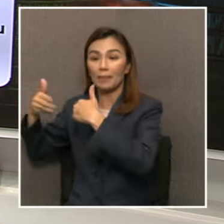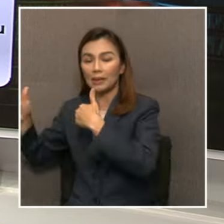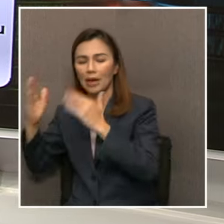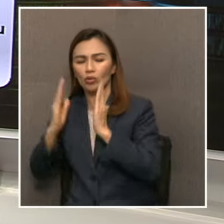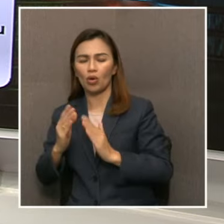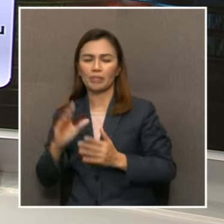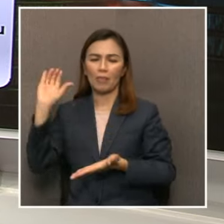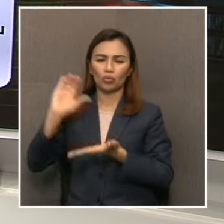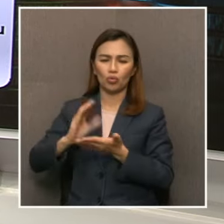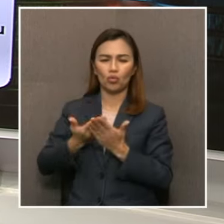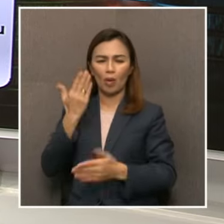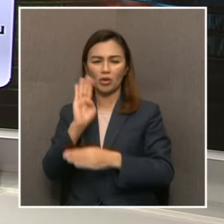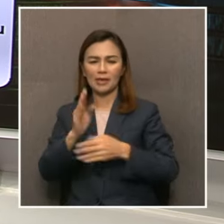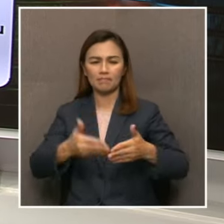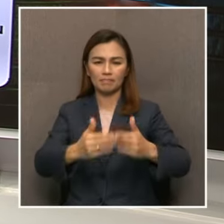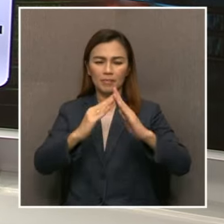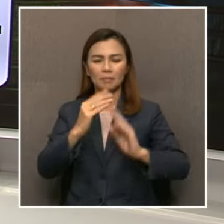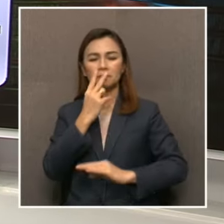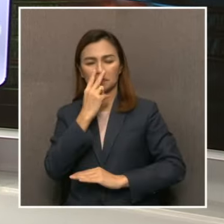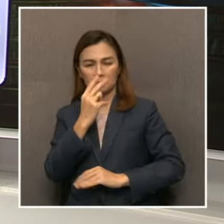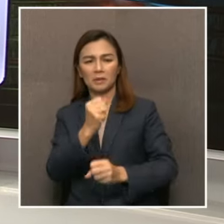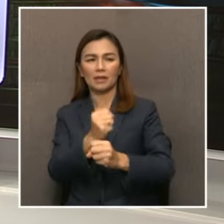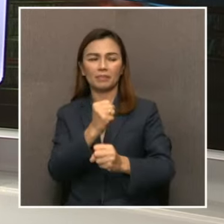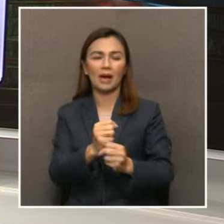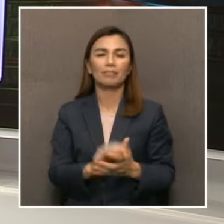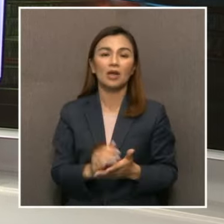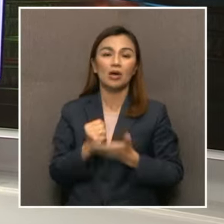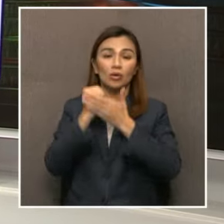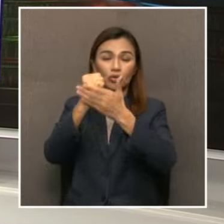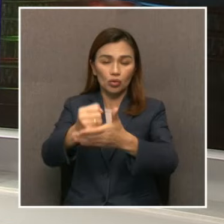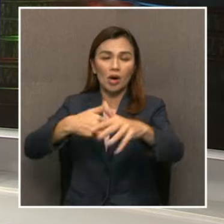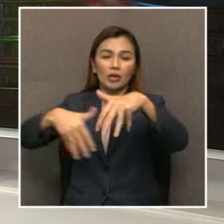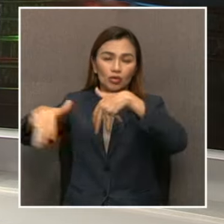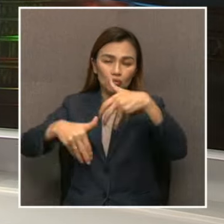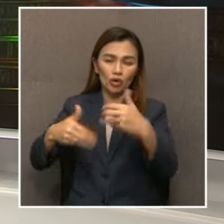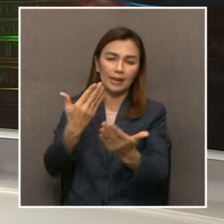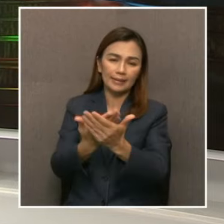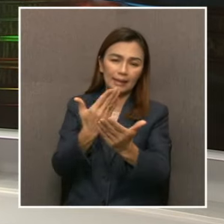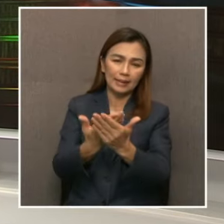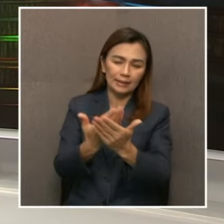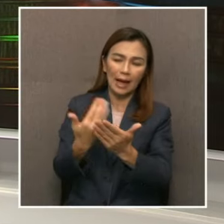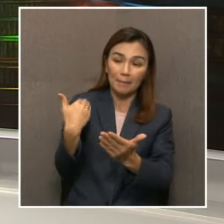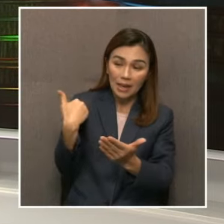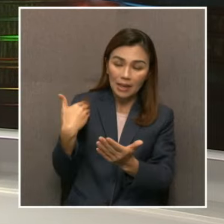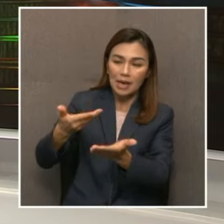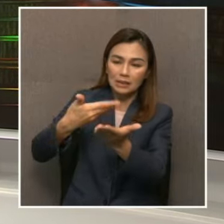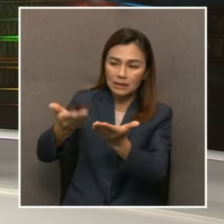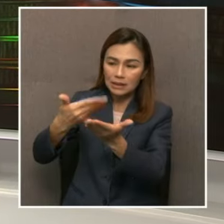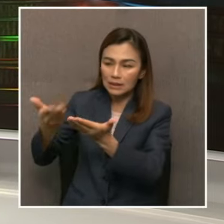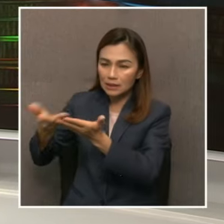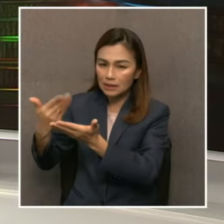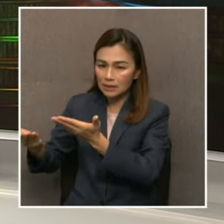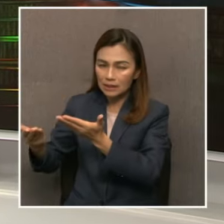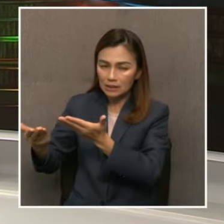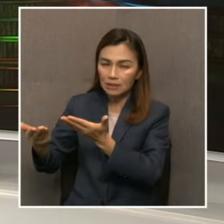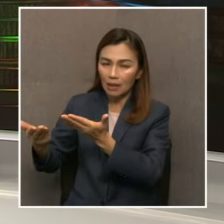ศยังรวมไปถึงการบรรเทาภาระค่าใช้จ่ายให้กับประชาชนมีเงินมากขึ้นก็อาจจะนำไปใช้ซื้อหาของที่จำเป็นนะประหยัด